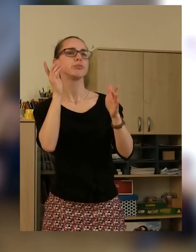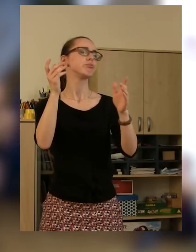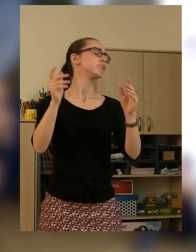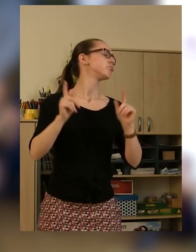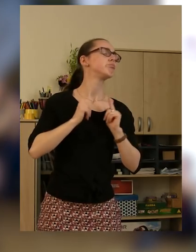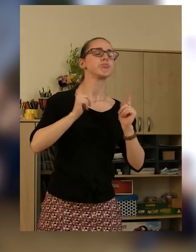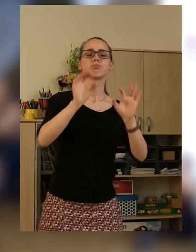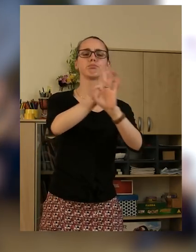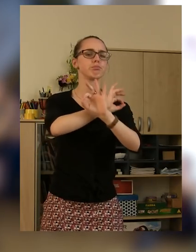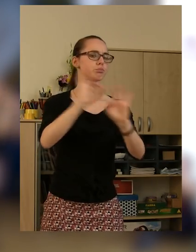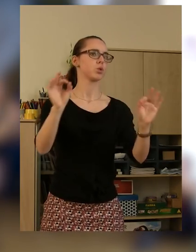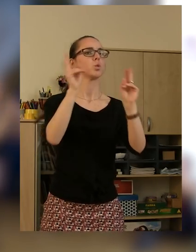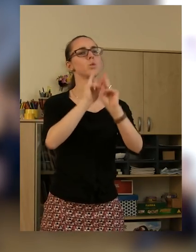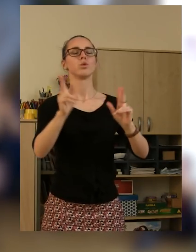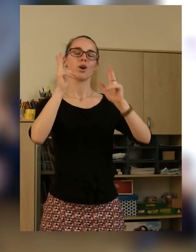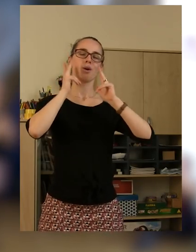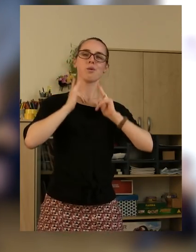fyzické požitky.